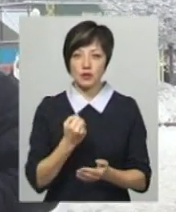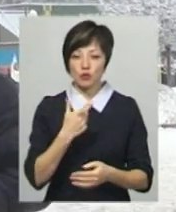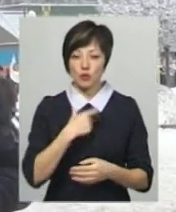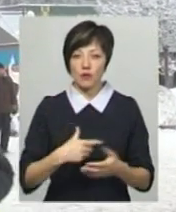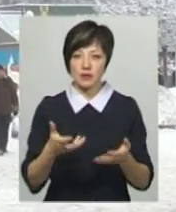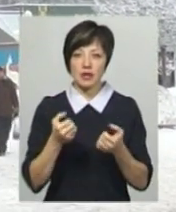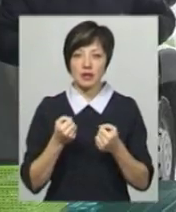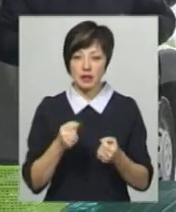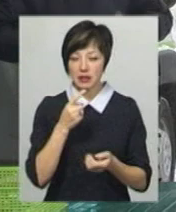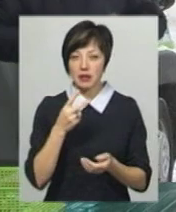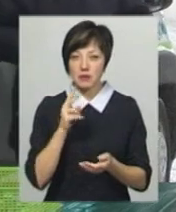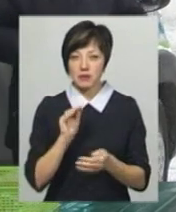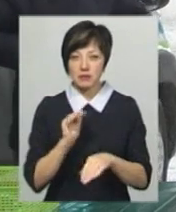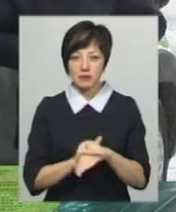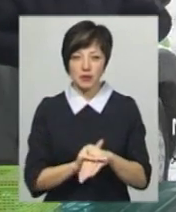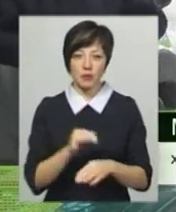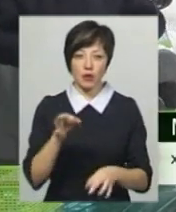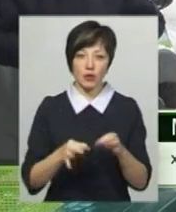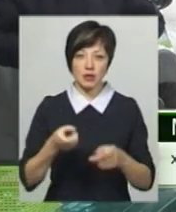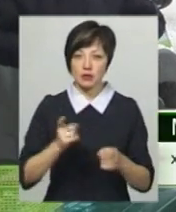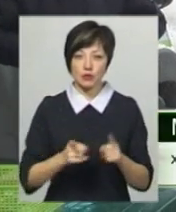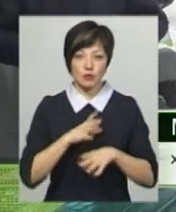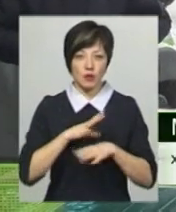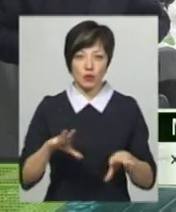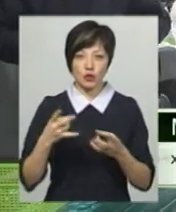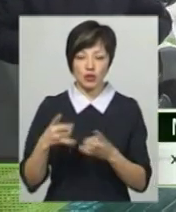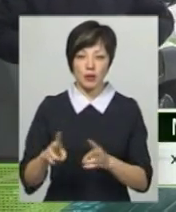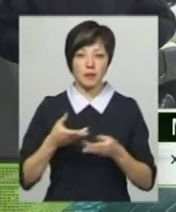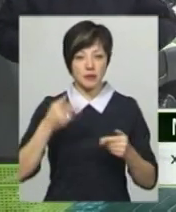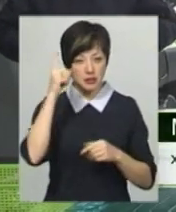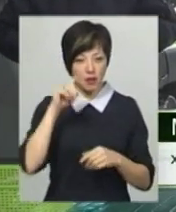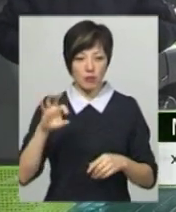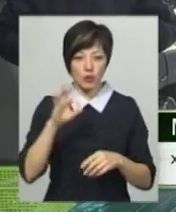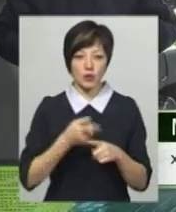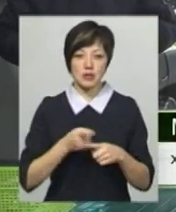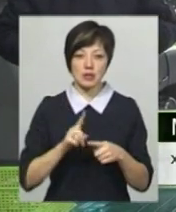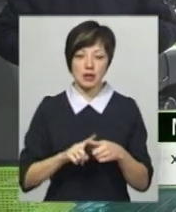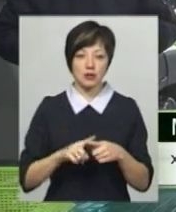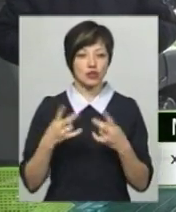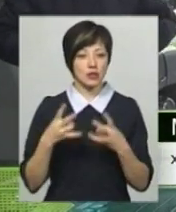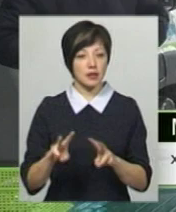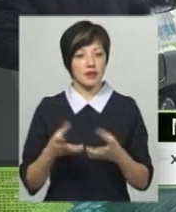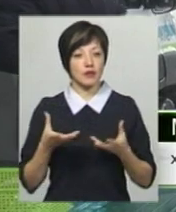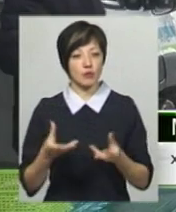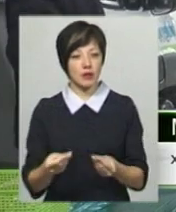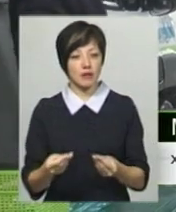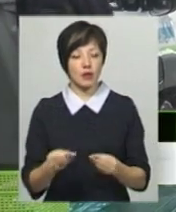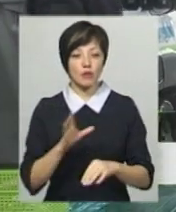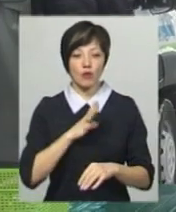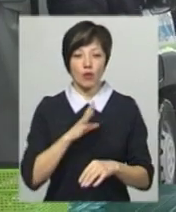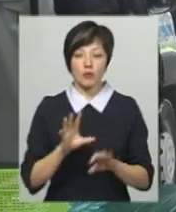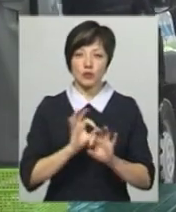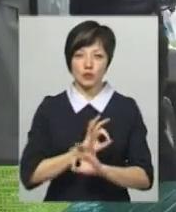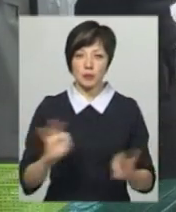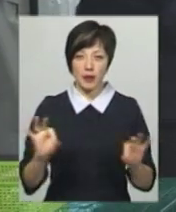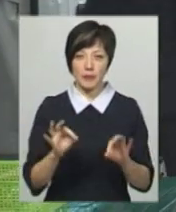собою її і застати десь. Ми за те, що в природі дійсно не було цього шкідливого, бо ми знаємо про цей шкідливий вплив. Було б дуже круто, якби ще